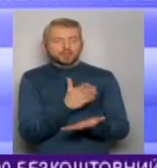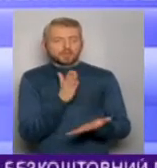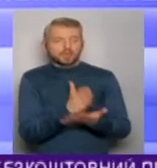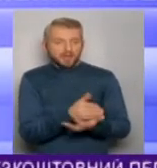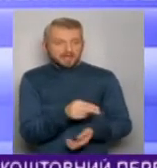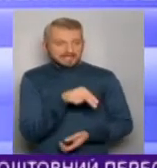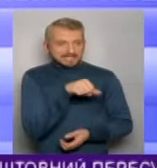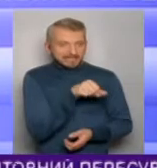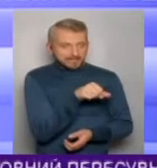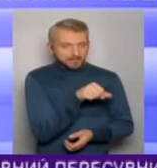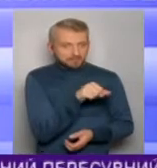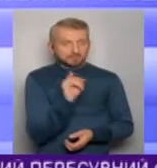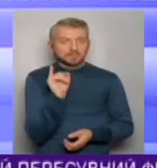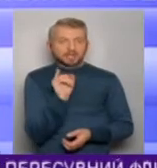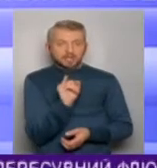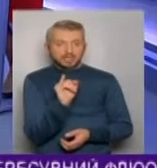сіль і